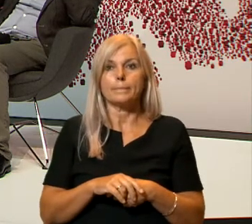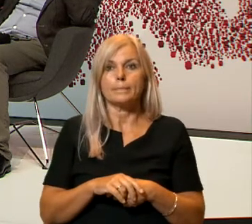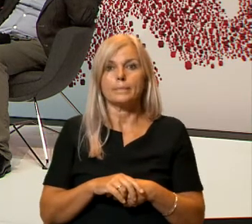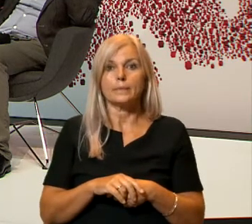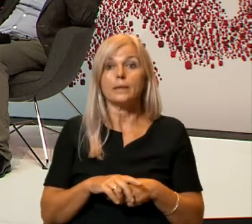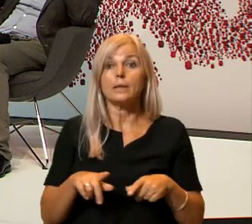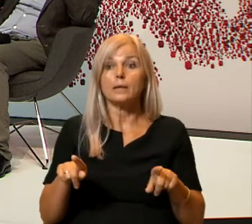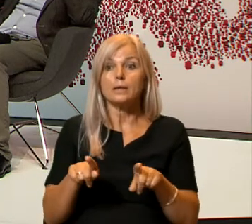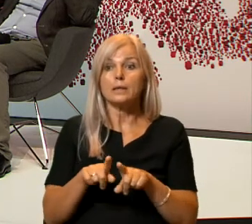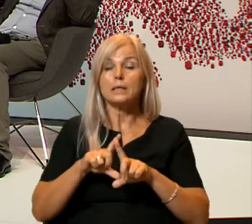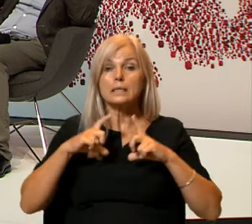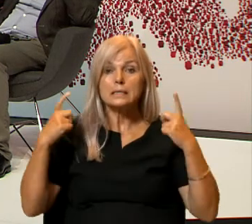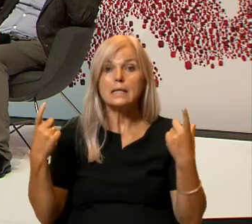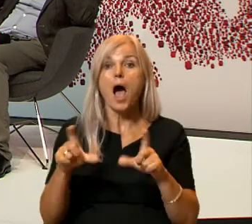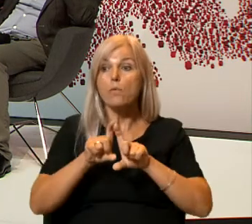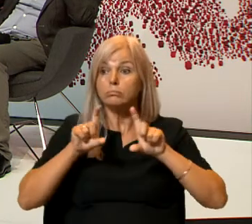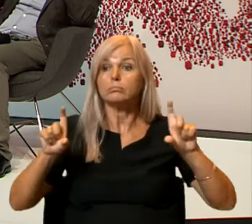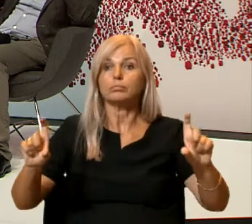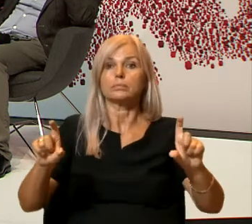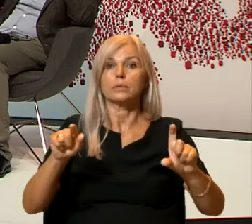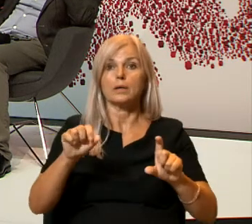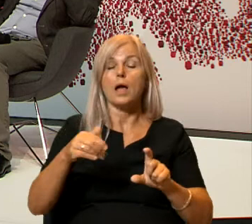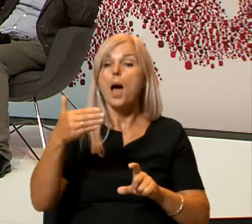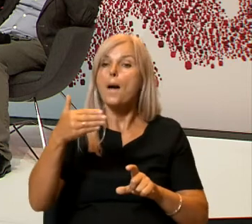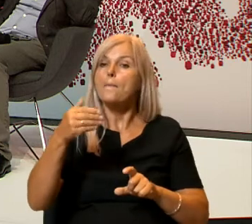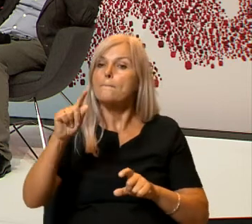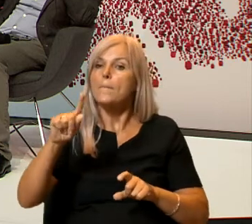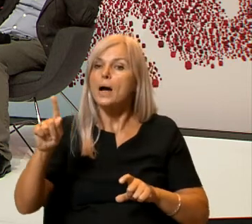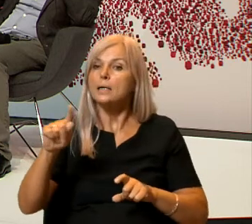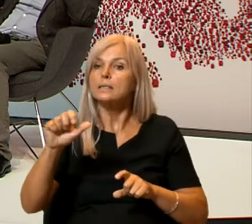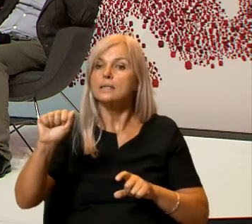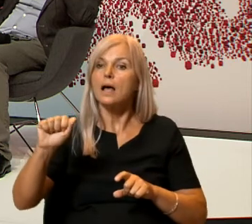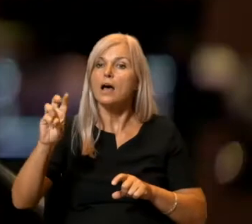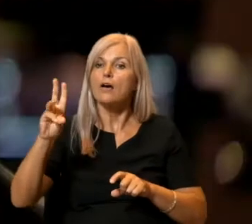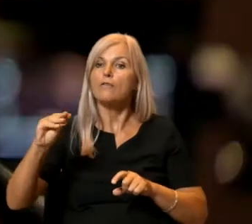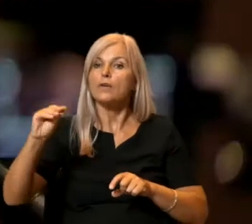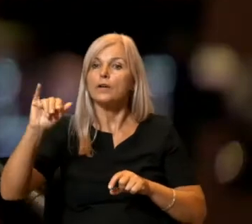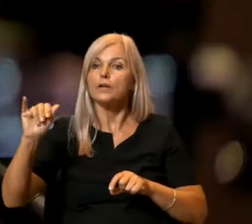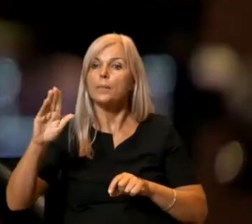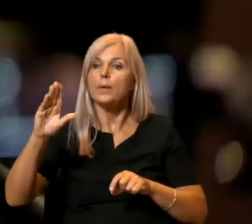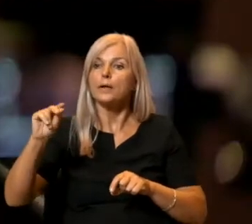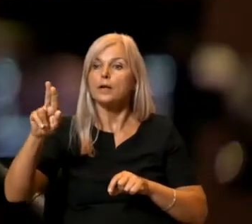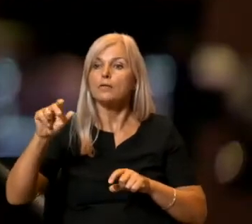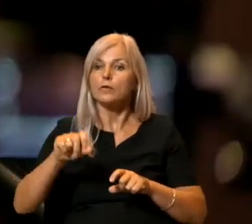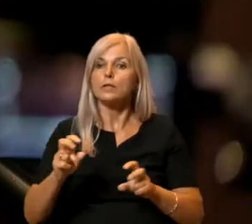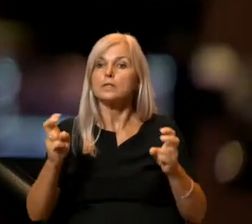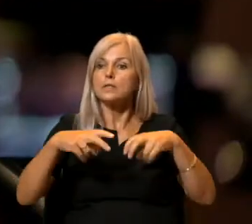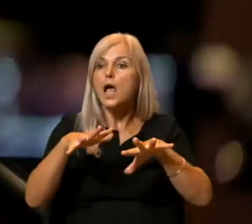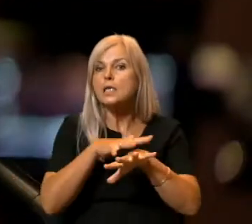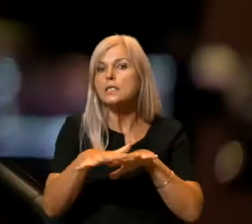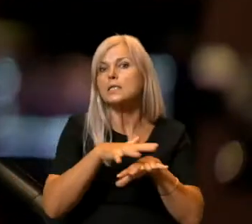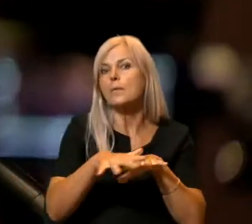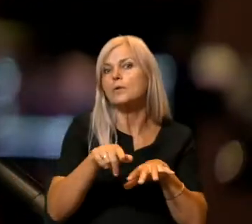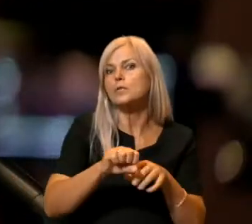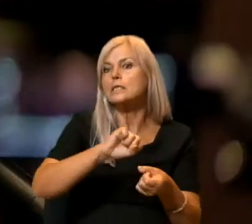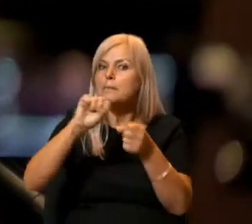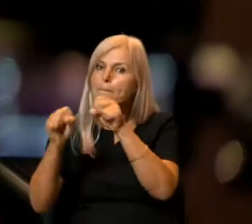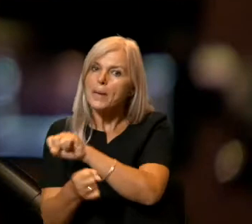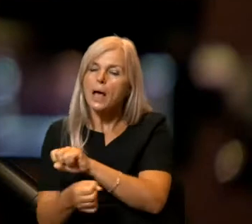i cały instytut Maxa Webera jesteście wytworem systemu czy alternatywą